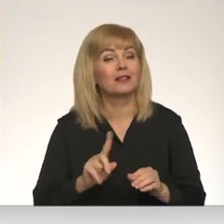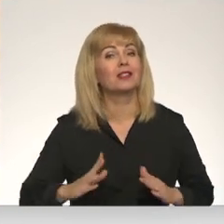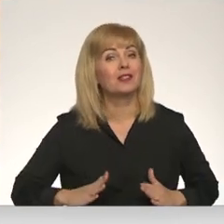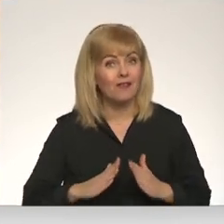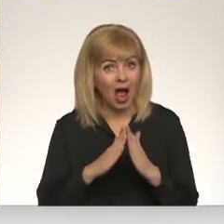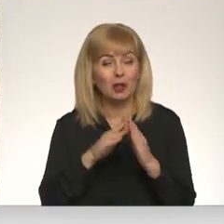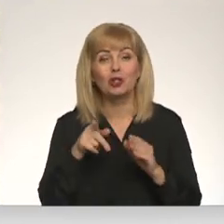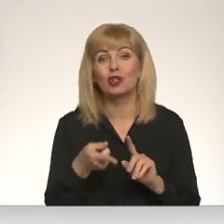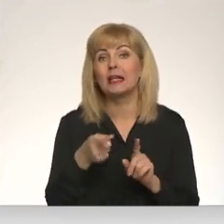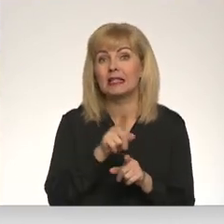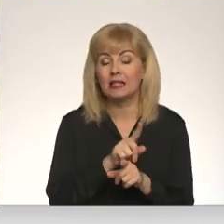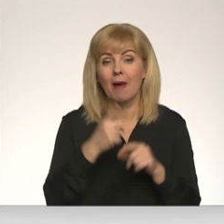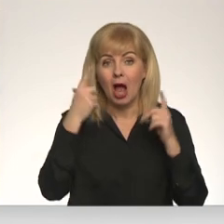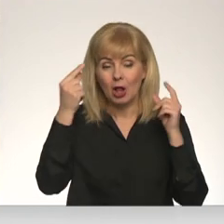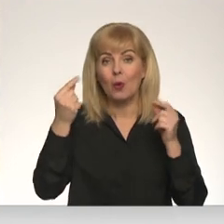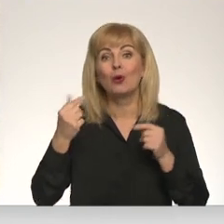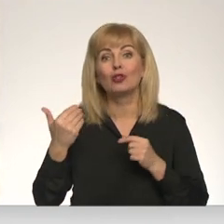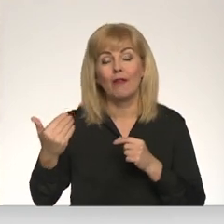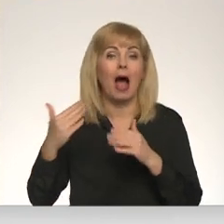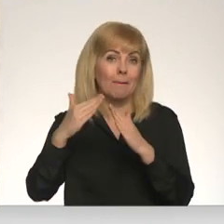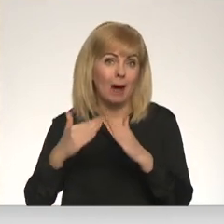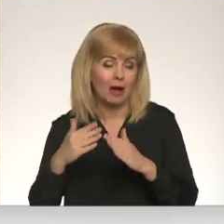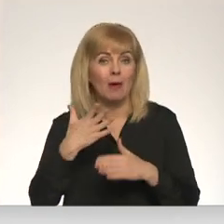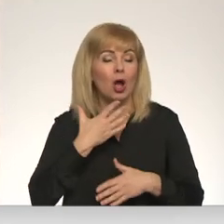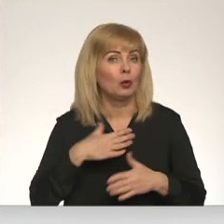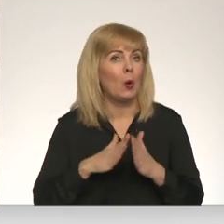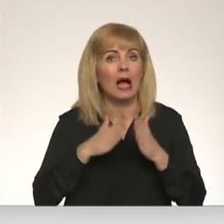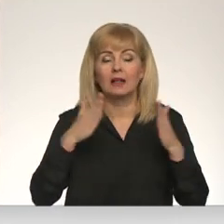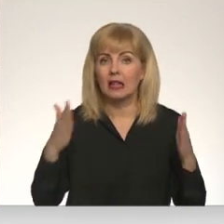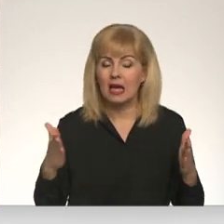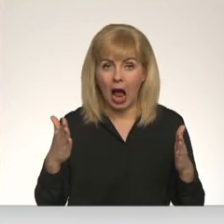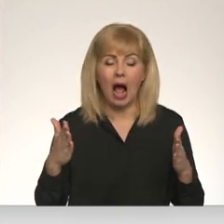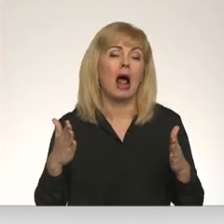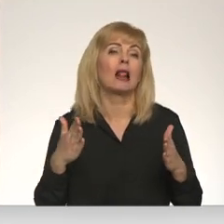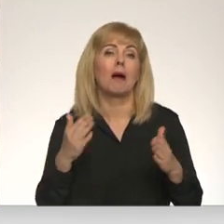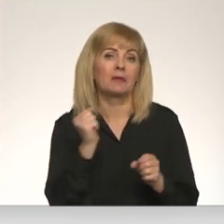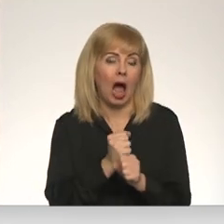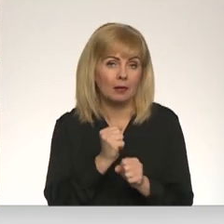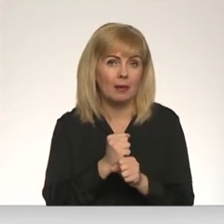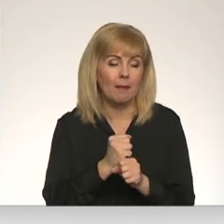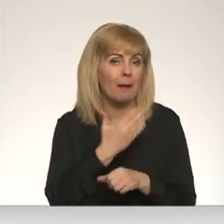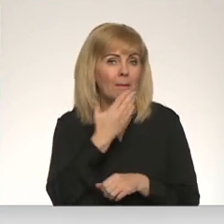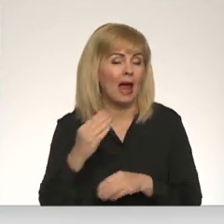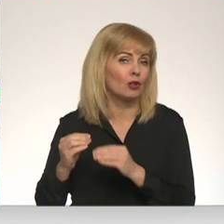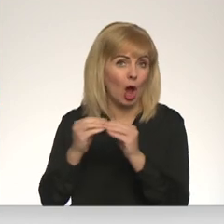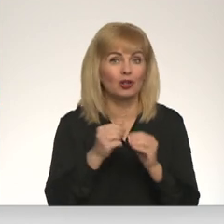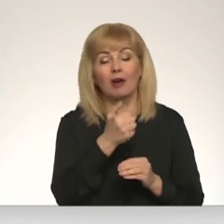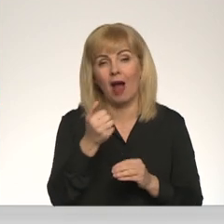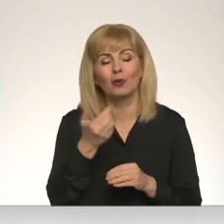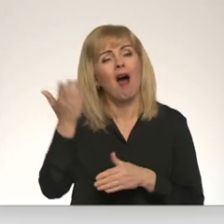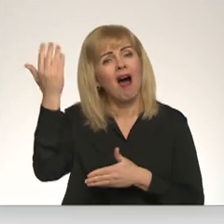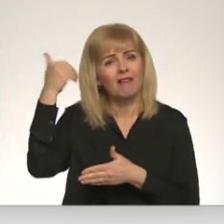jo šīs izmaiņas pie Lūšu rezidences ir vienas no apjomīgākajām pēdējo 10 gadu laikā. Līgatnes dabas takās